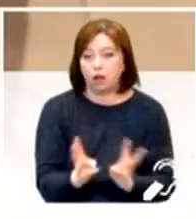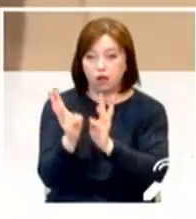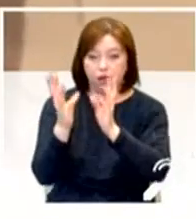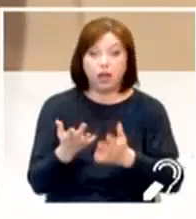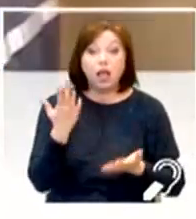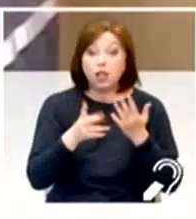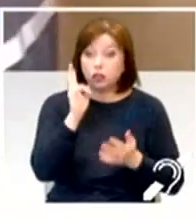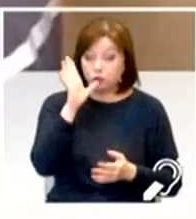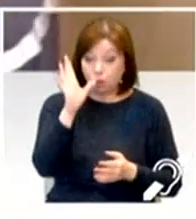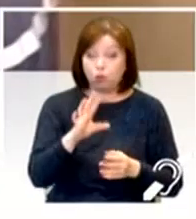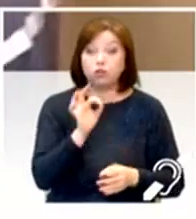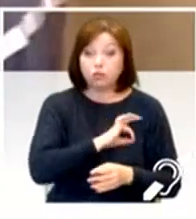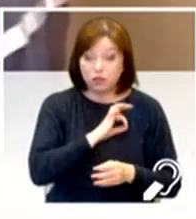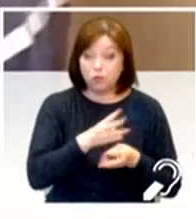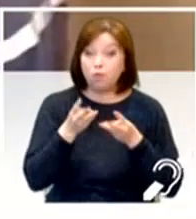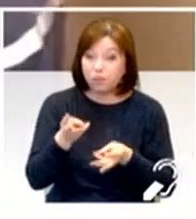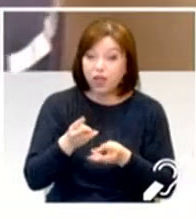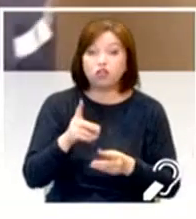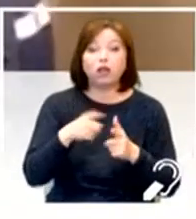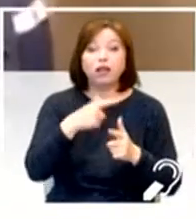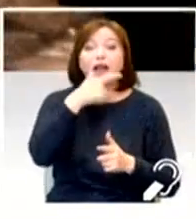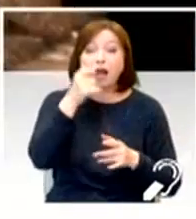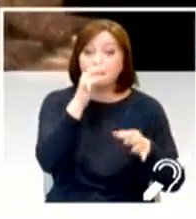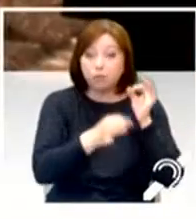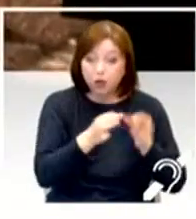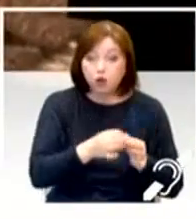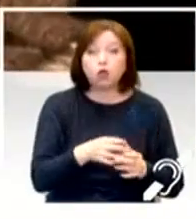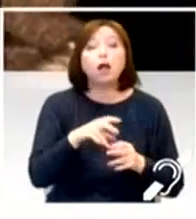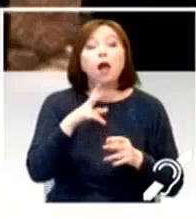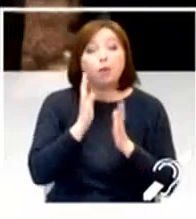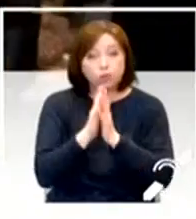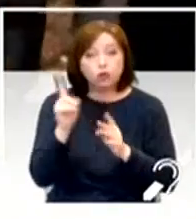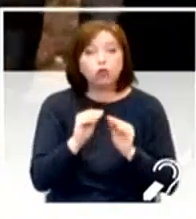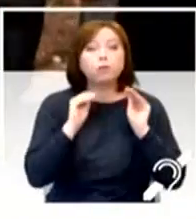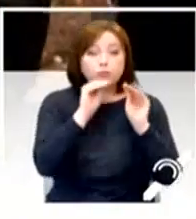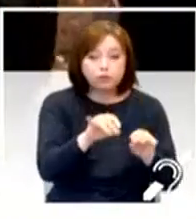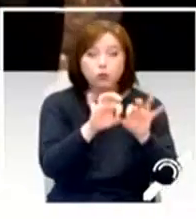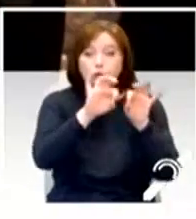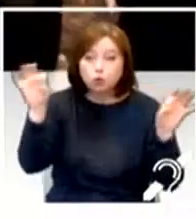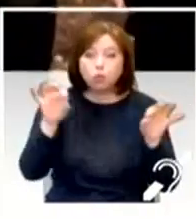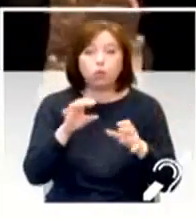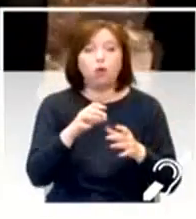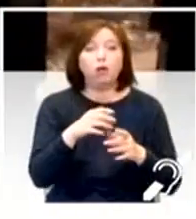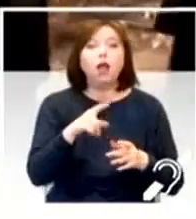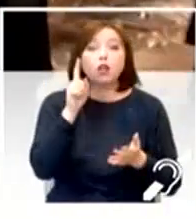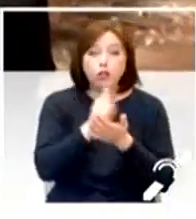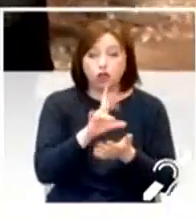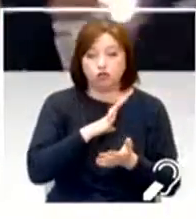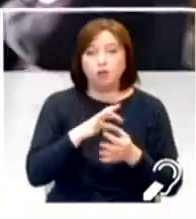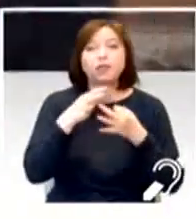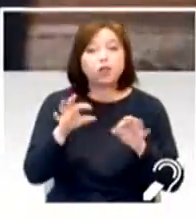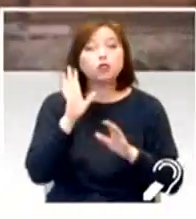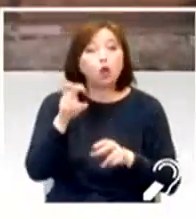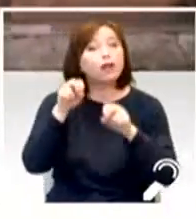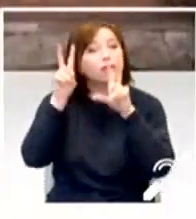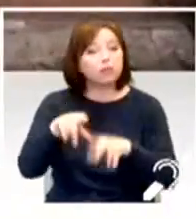să folosească instalații alimentate la gaze naturale, specialiștii îndeamnă ca montarea și punerea în funcțiune a unei centrale să fie făcute